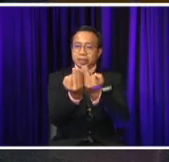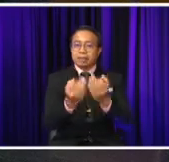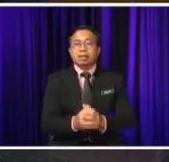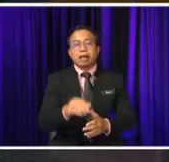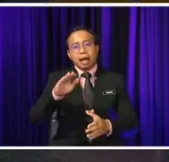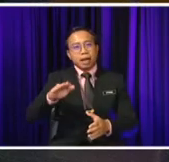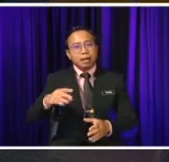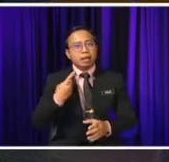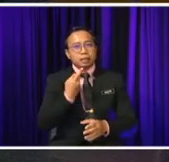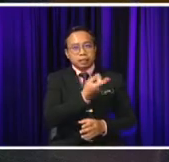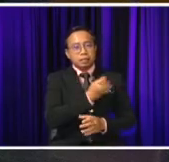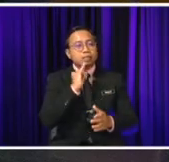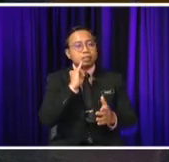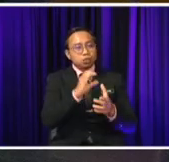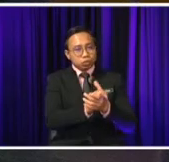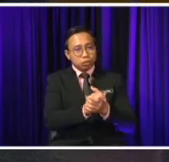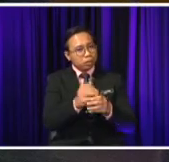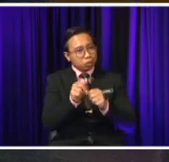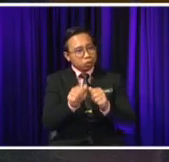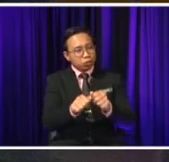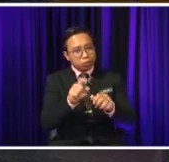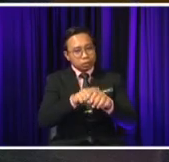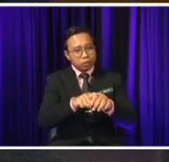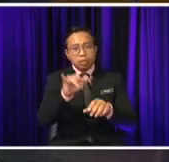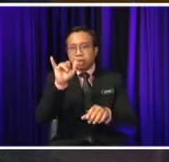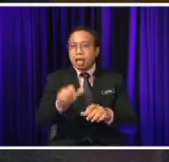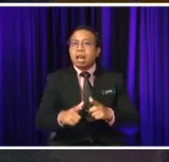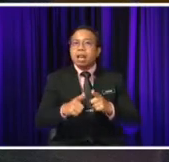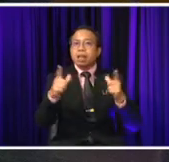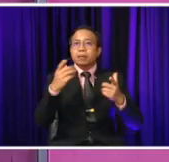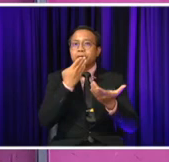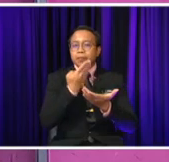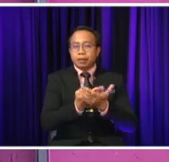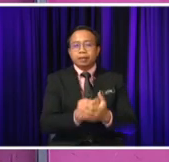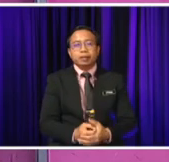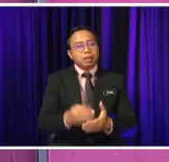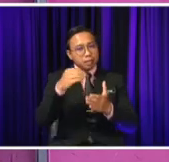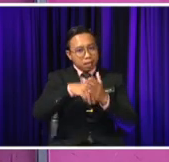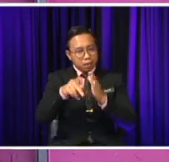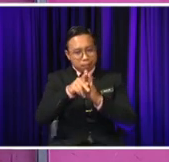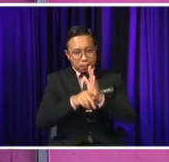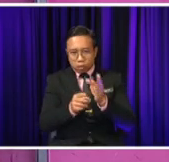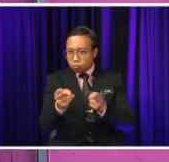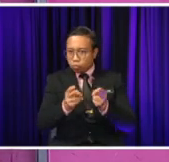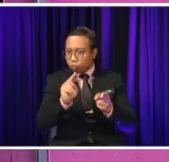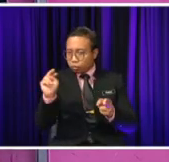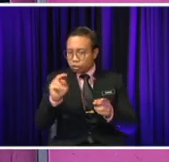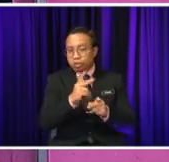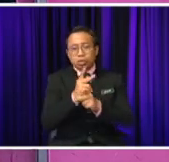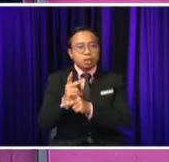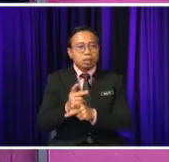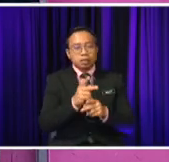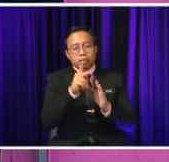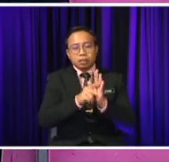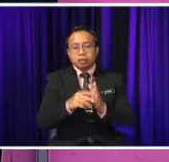anak-anak kita istri kita ke arah lebih baik ketika terjadi kebajikan dia dalam pengurusan jaga kebajikan yang terdapat